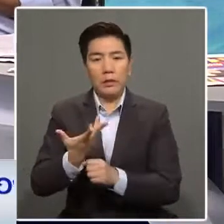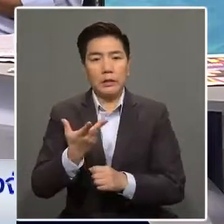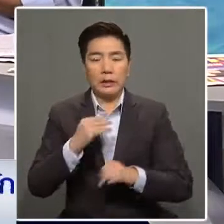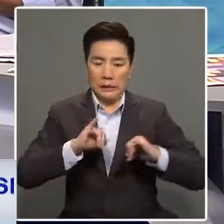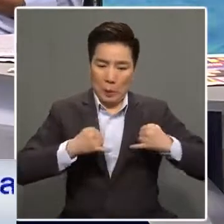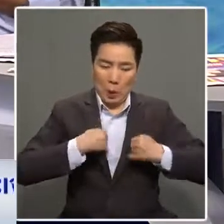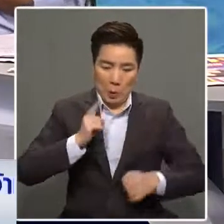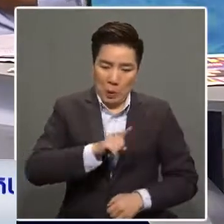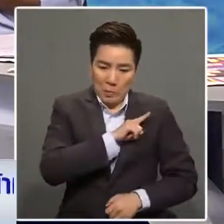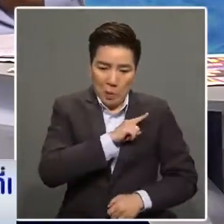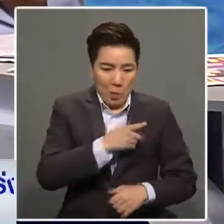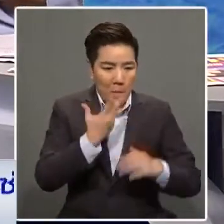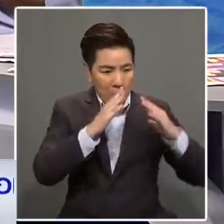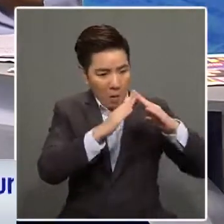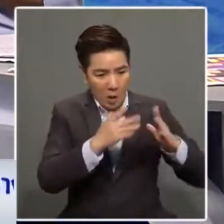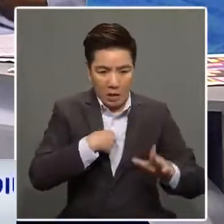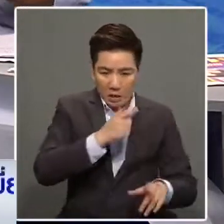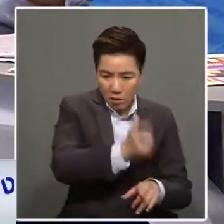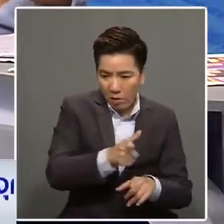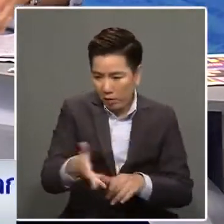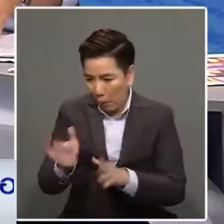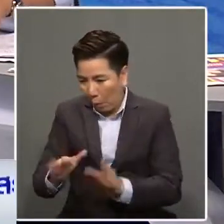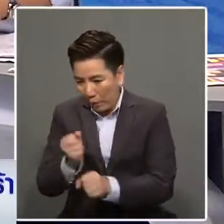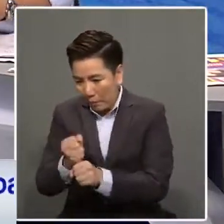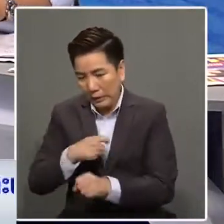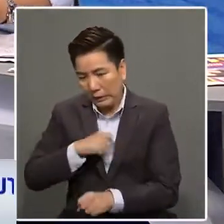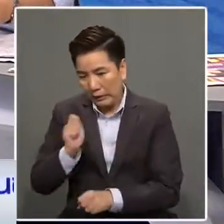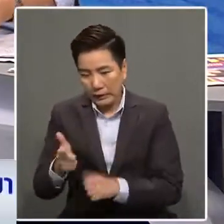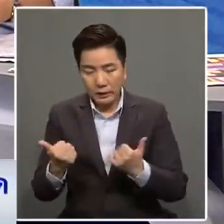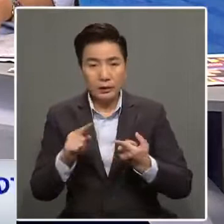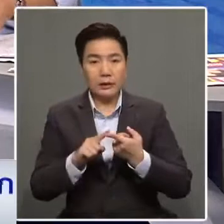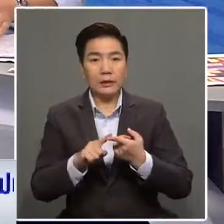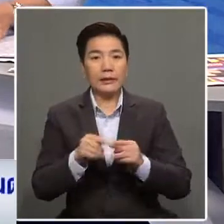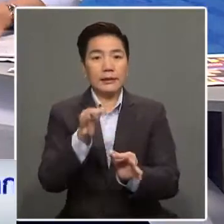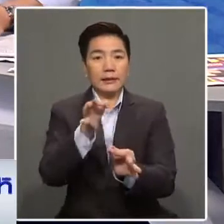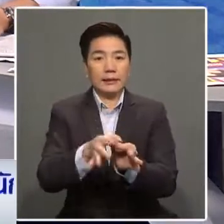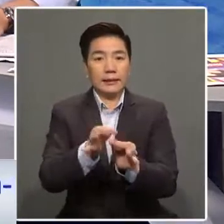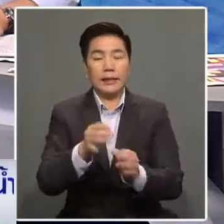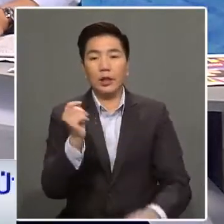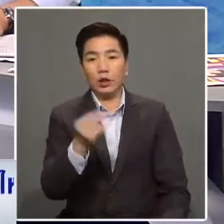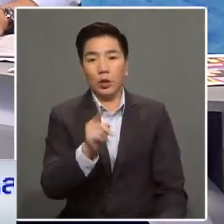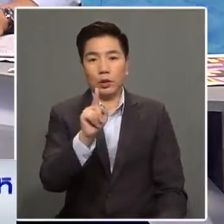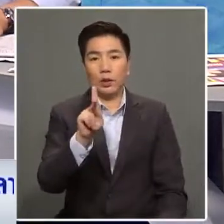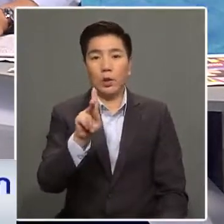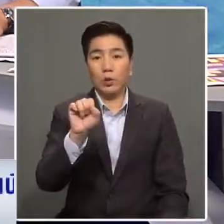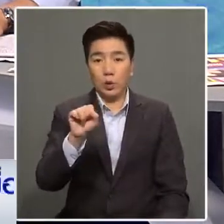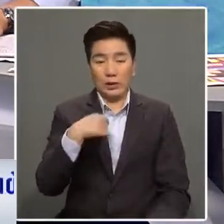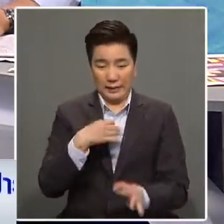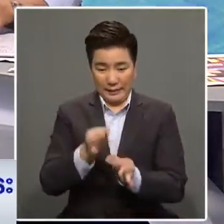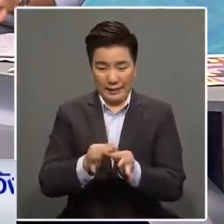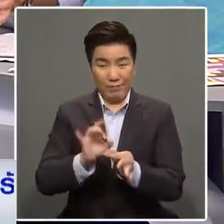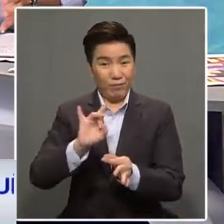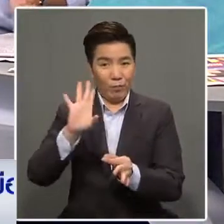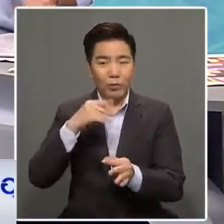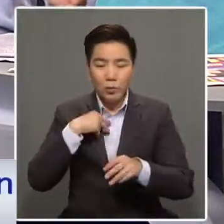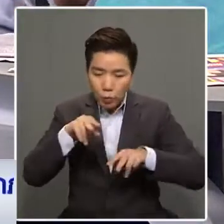ต้องรับผิดชอบเยอะ โอ้รับผิดชอบเยอะครับธกส.เขาเป็นธนาคารที่ไม่ใช่เพียงแค่ธนาคารนะครับเขาก็